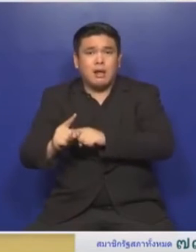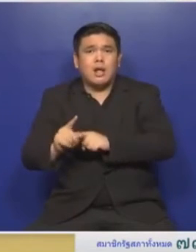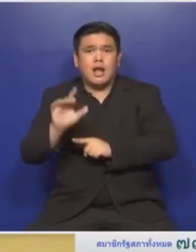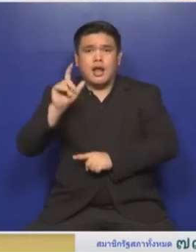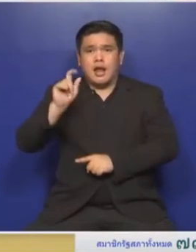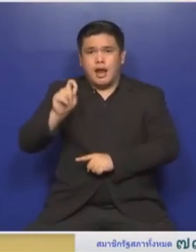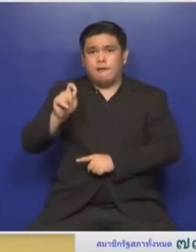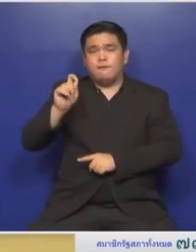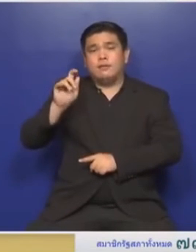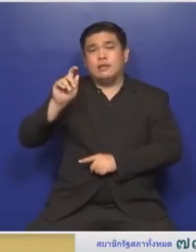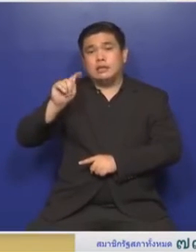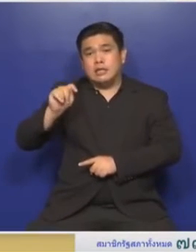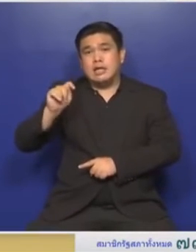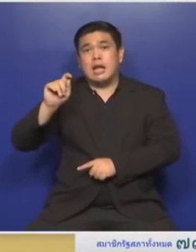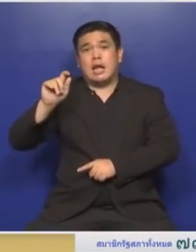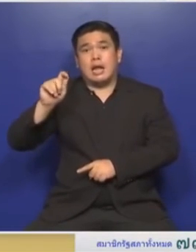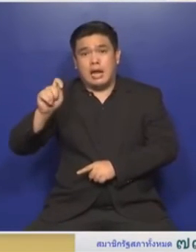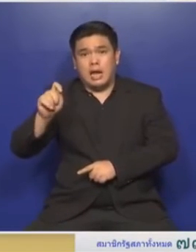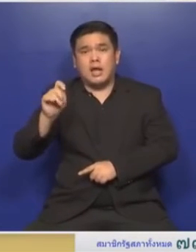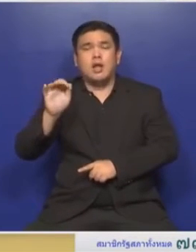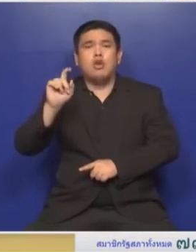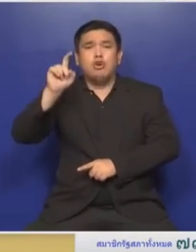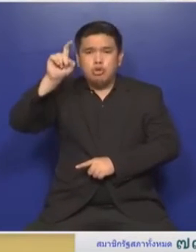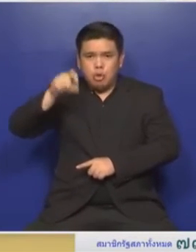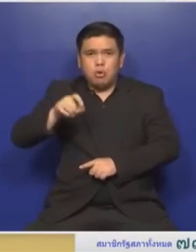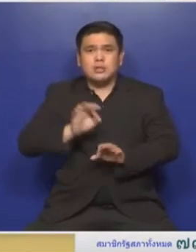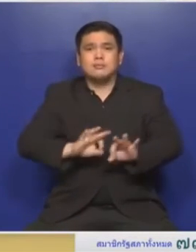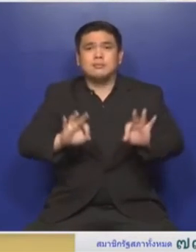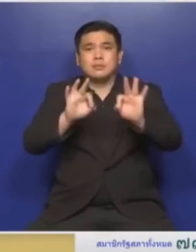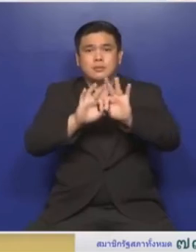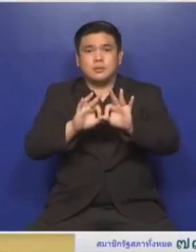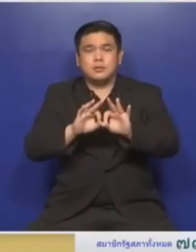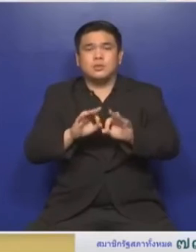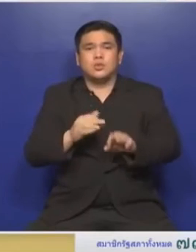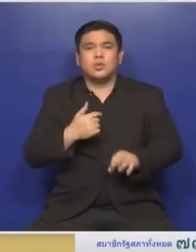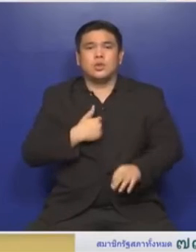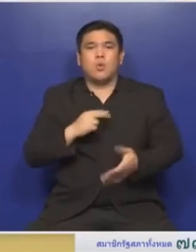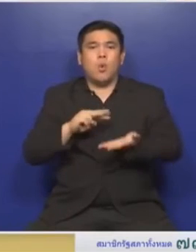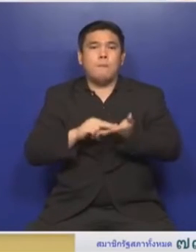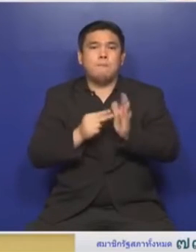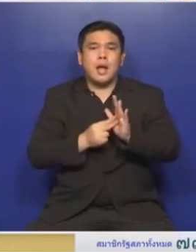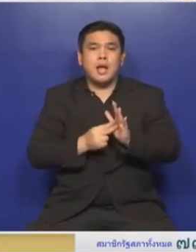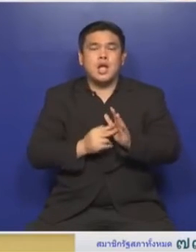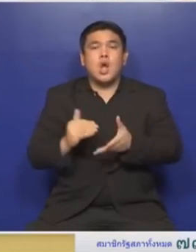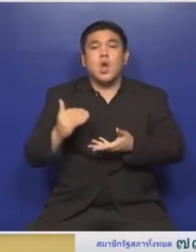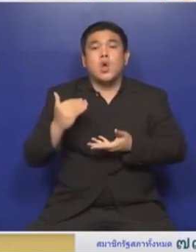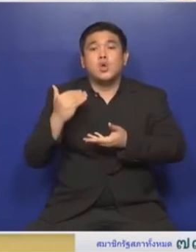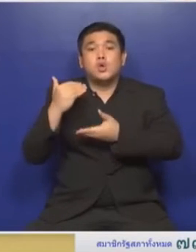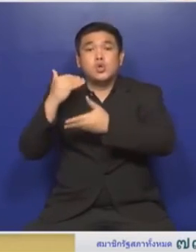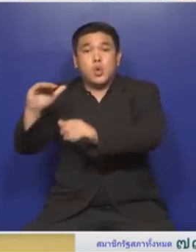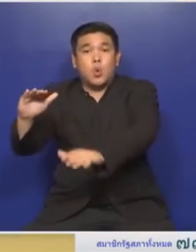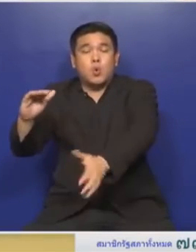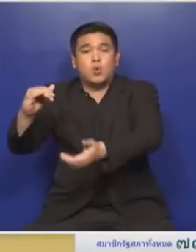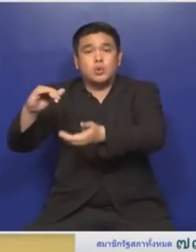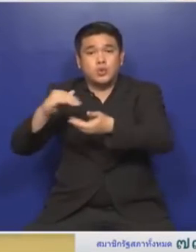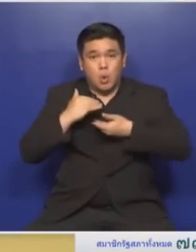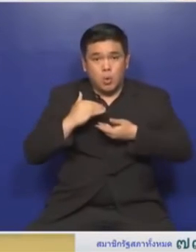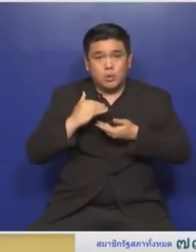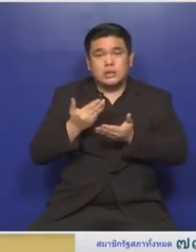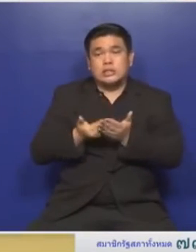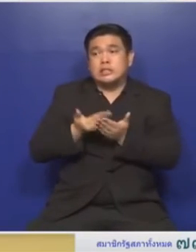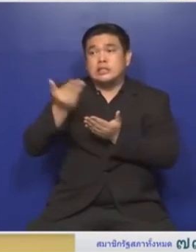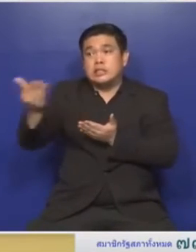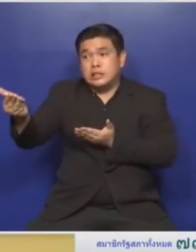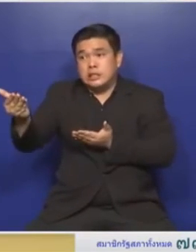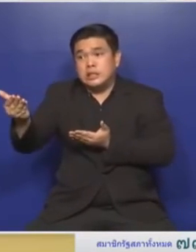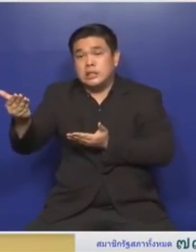ั้งนี้มันจะเกิดถ้าใช้ควภาษอกฤษกคือTrade Switching Effectคือเกิดการซื้อจาก